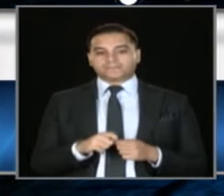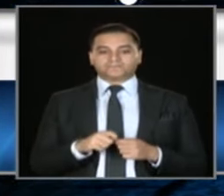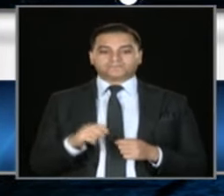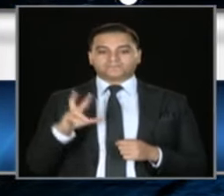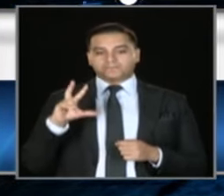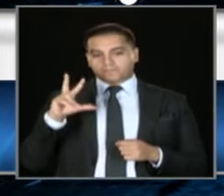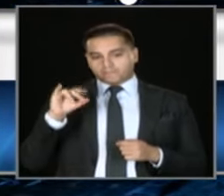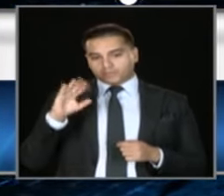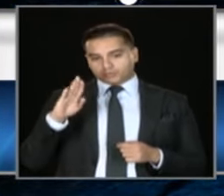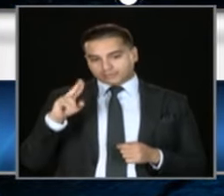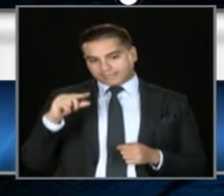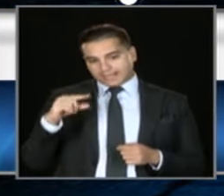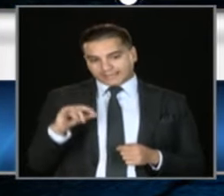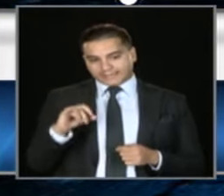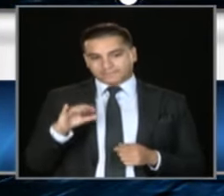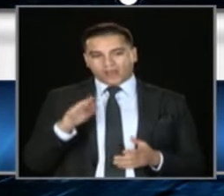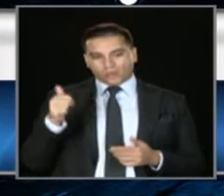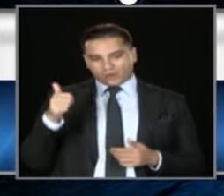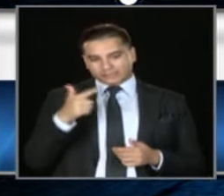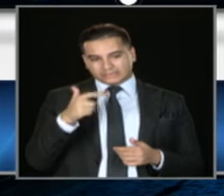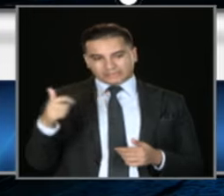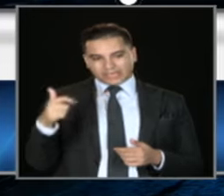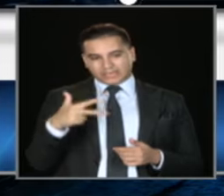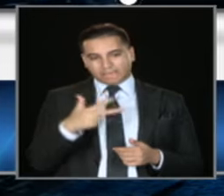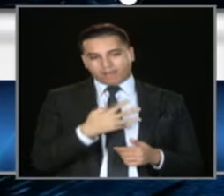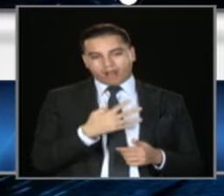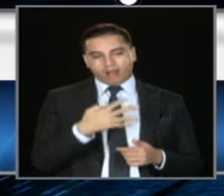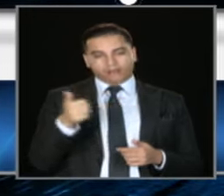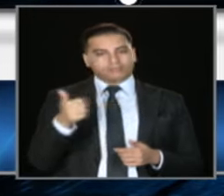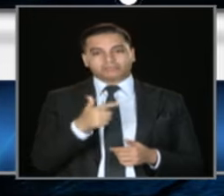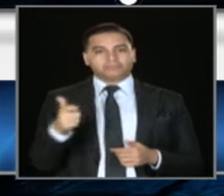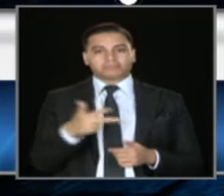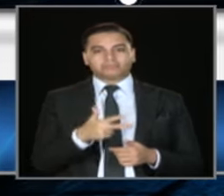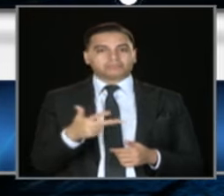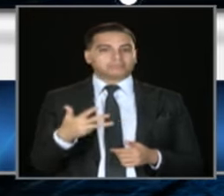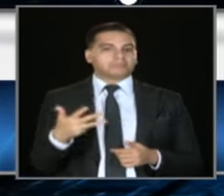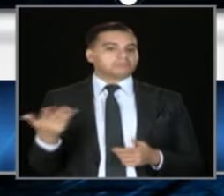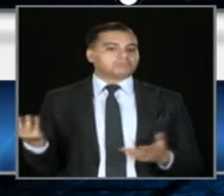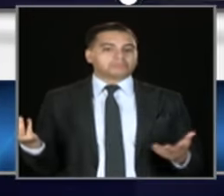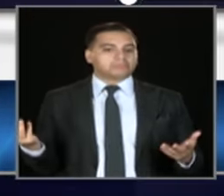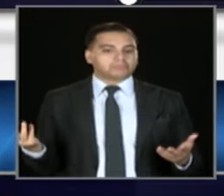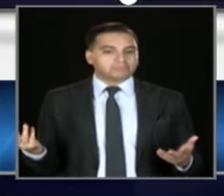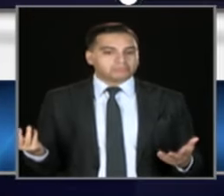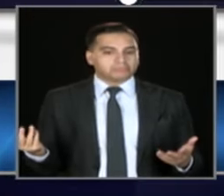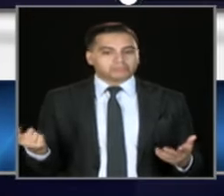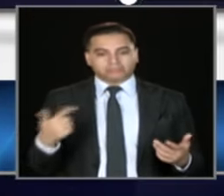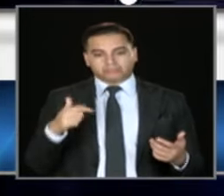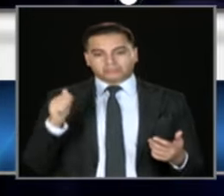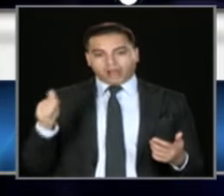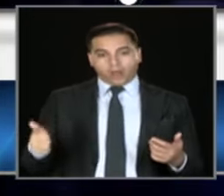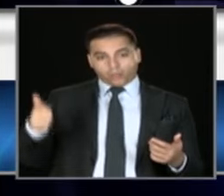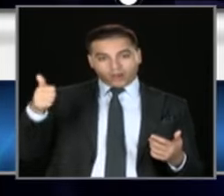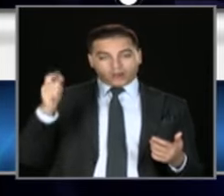النسيج المستديم، النسيج الطبقي. مريم. النسيج العضلي. النسيج